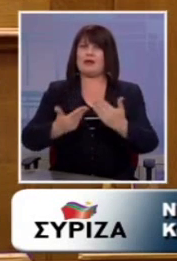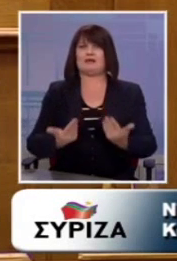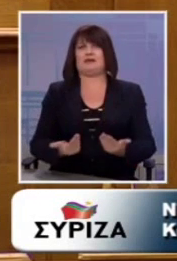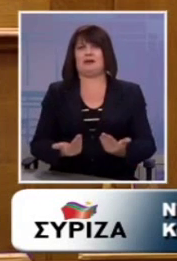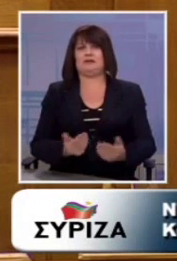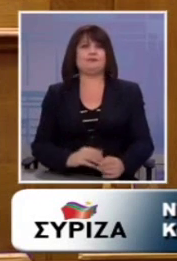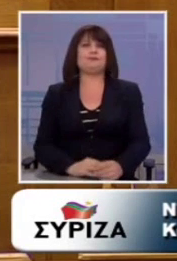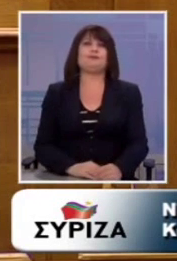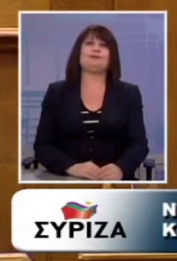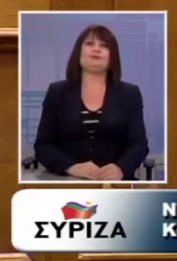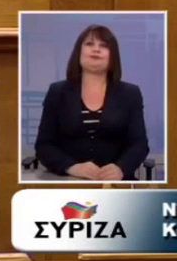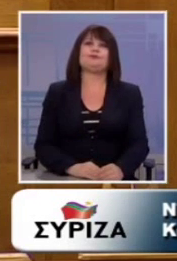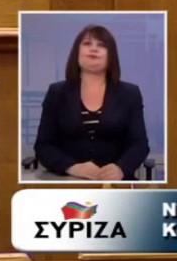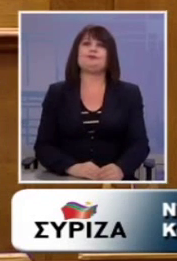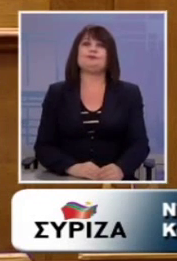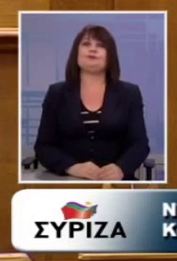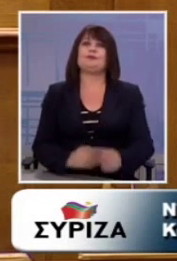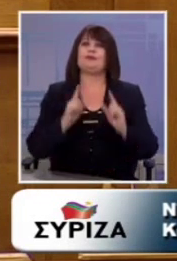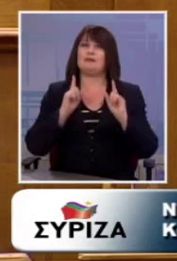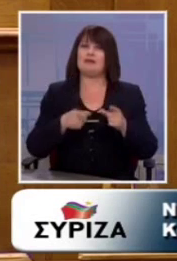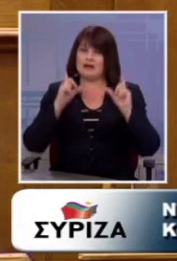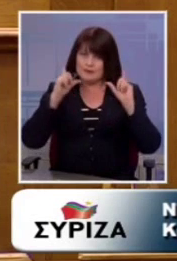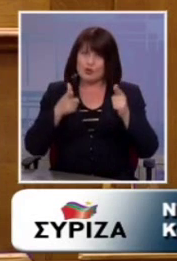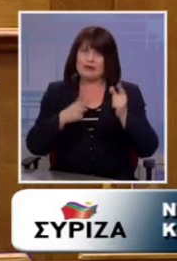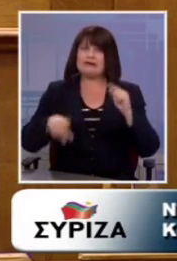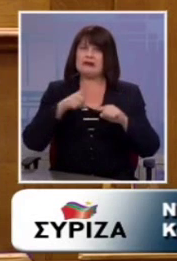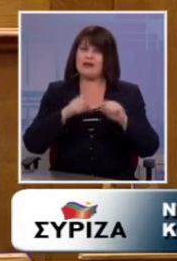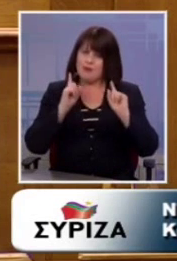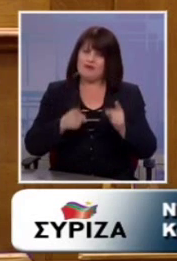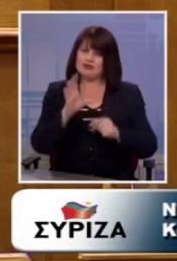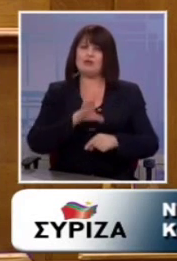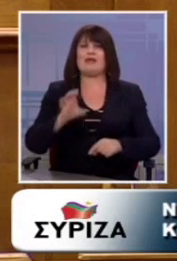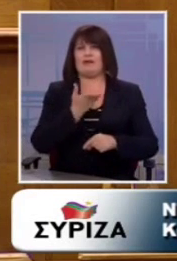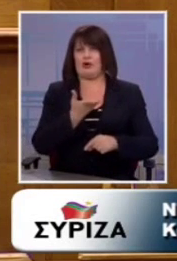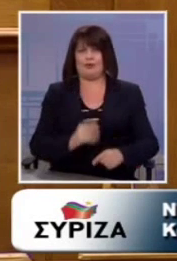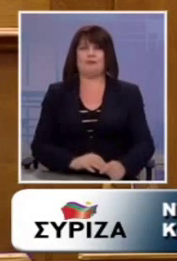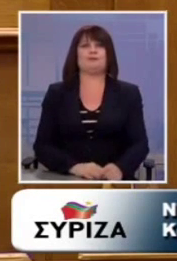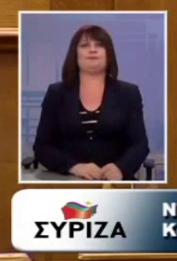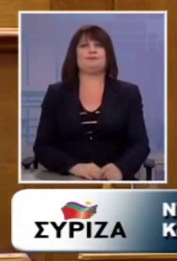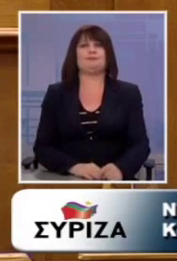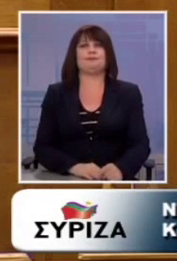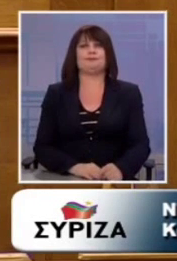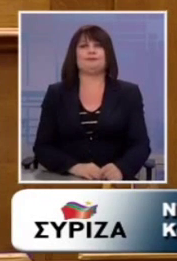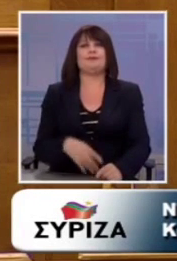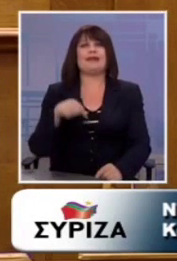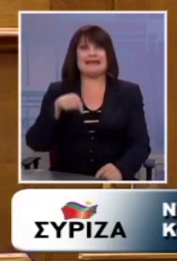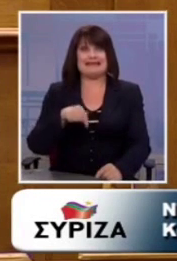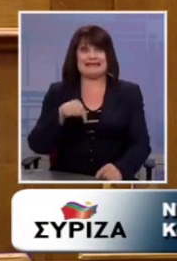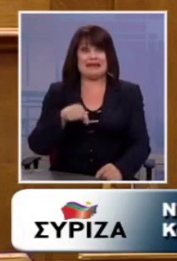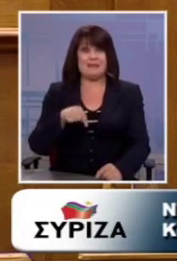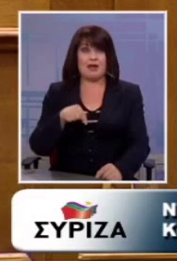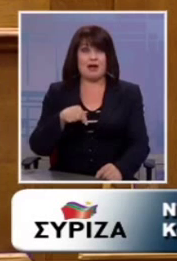διαδικασίες. Κρίνεται, παραλαμβάνω, η δημοκρατία στην Ελλάδα και στην Ευρώπη. Σήμερα εδώ το